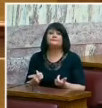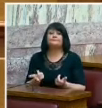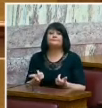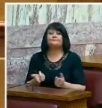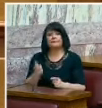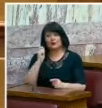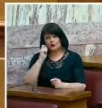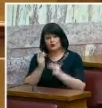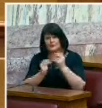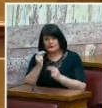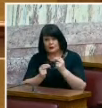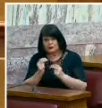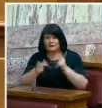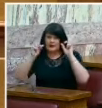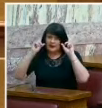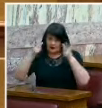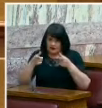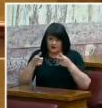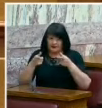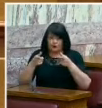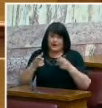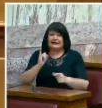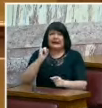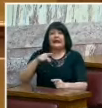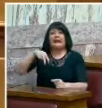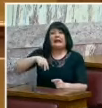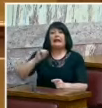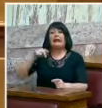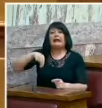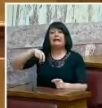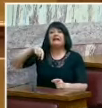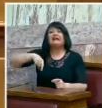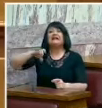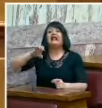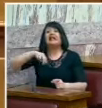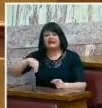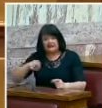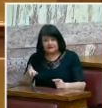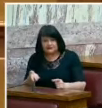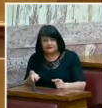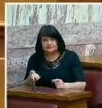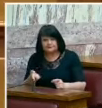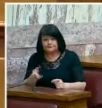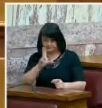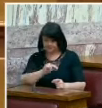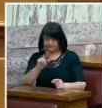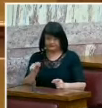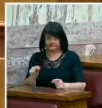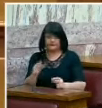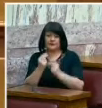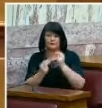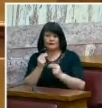της δημοκρατίας του Ίλιντεν έχει να κάνει με το γεγονός ότι το ίδιο το